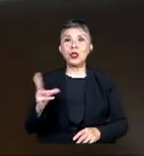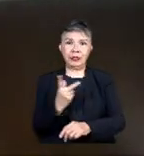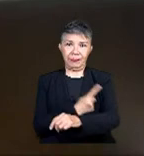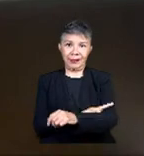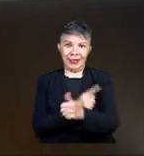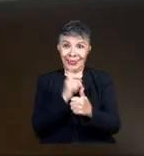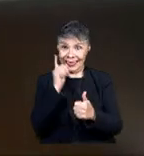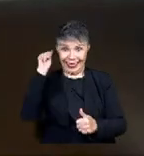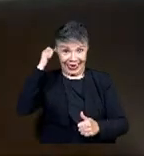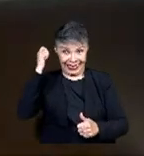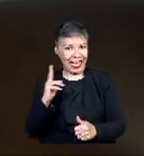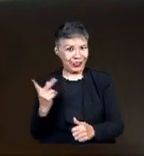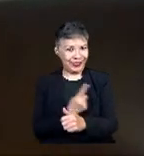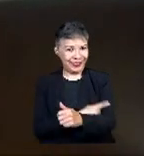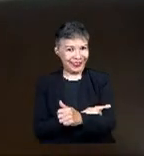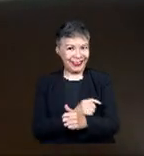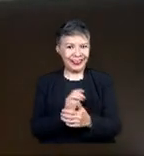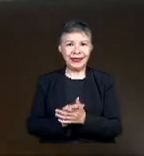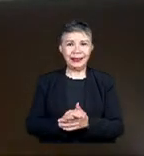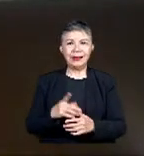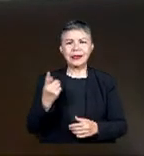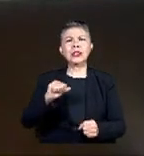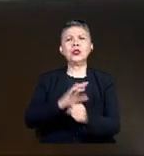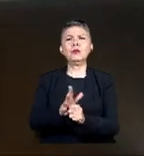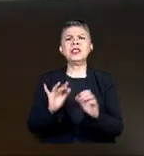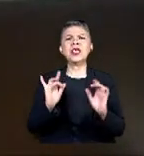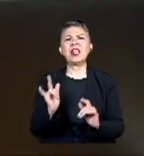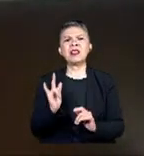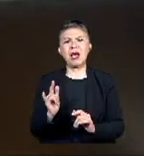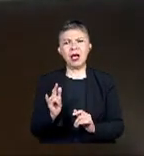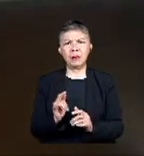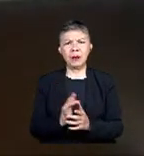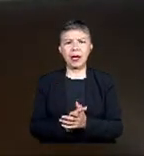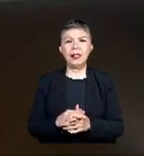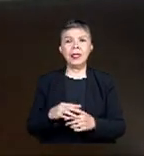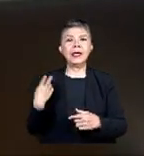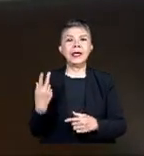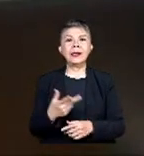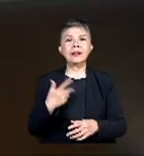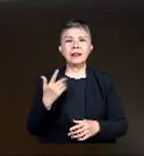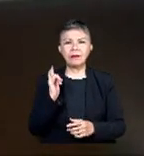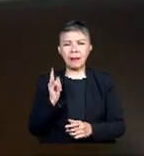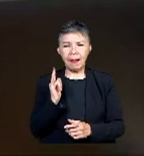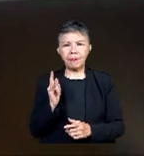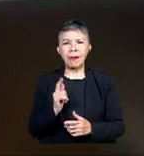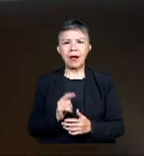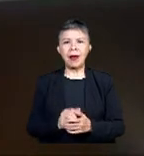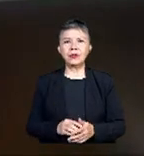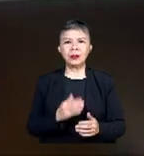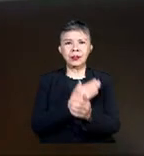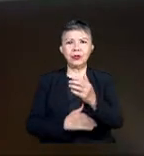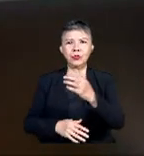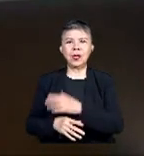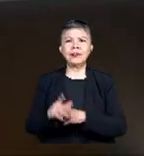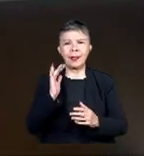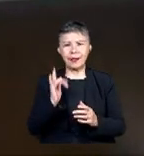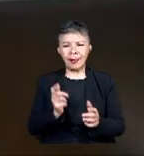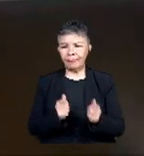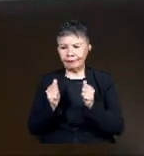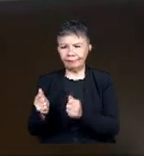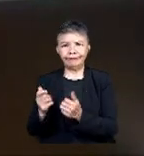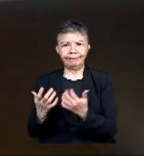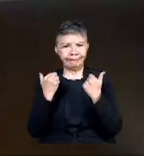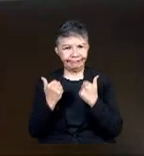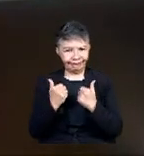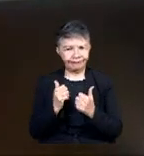divaksinasi. Walaupun COVID-19 masih ada, tapi kita bekalkan penyandang disabilitas, atlet